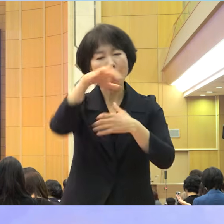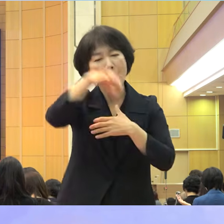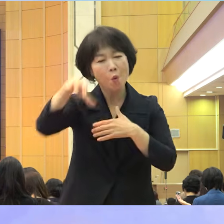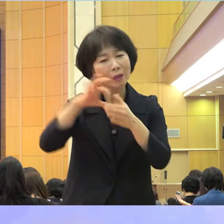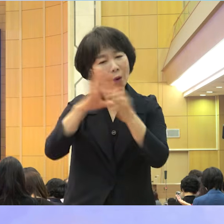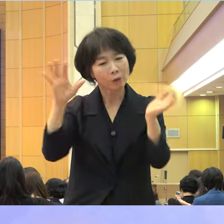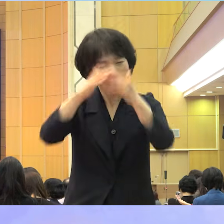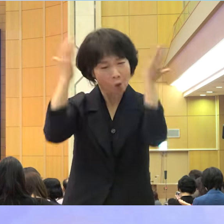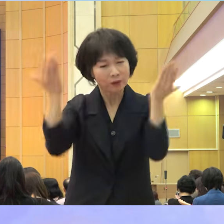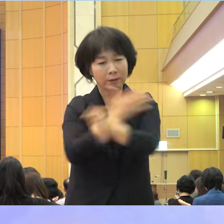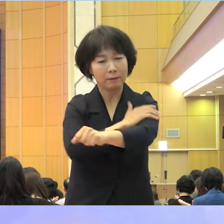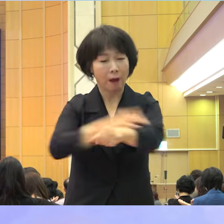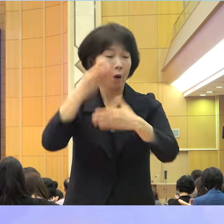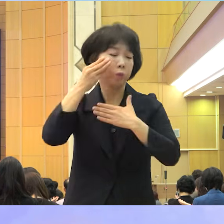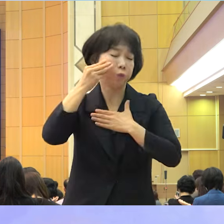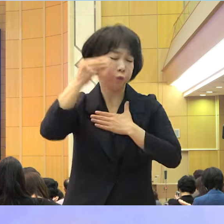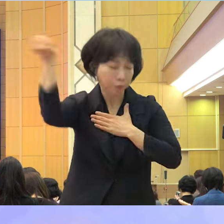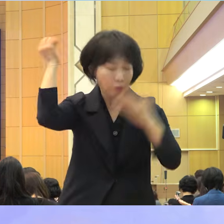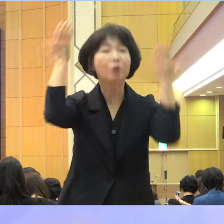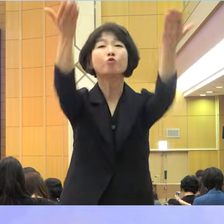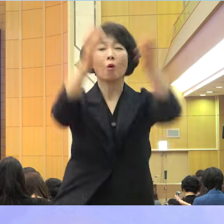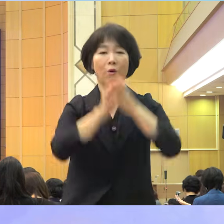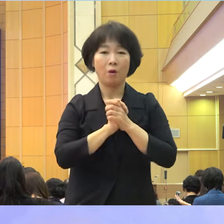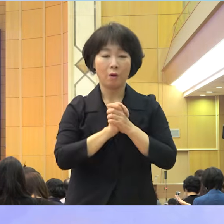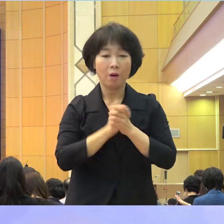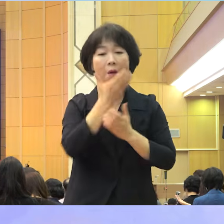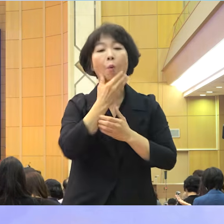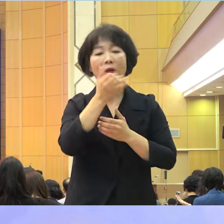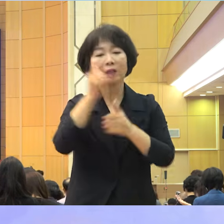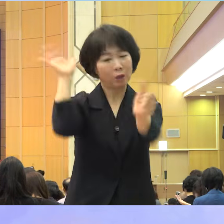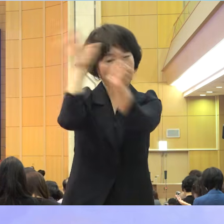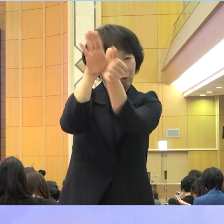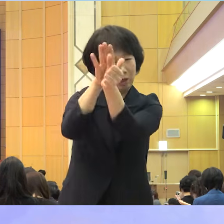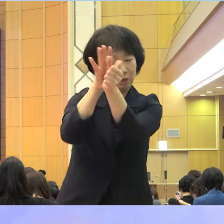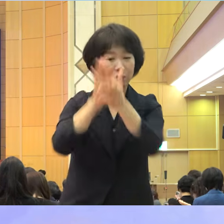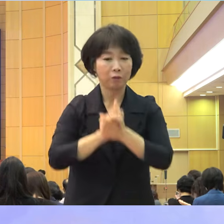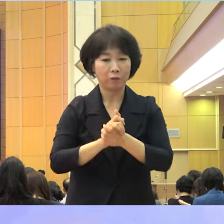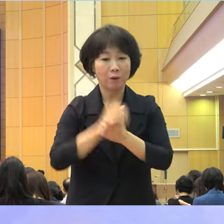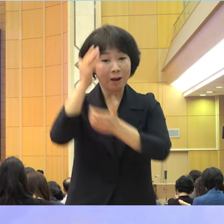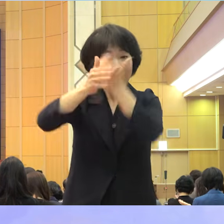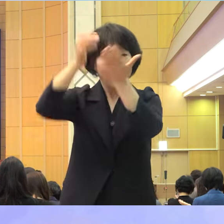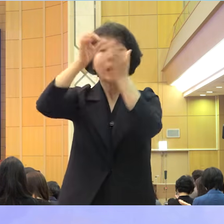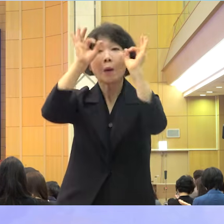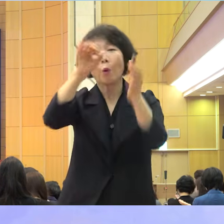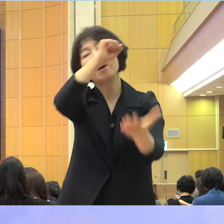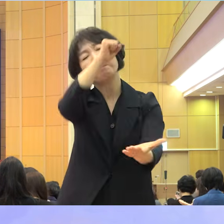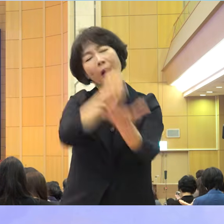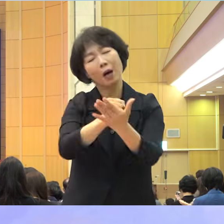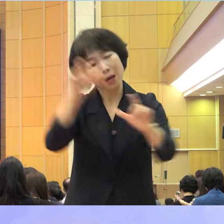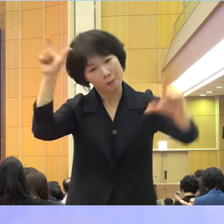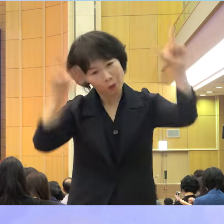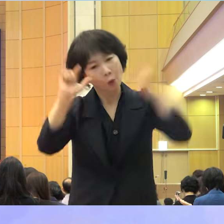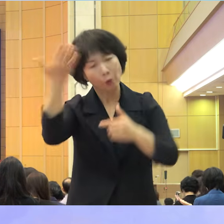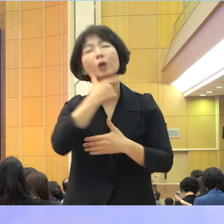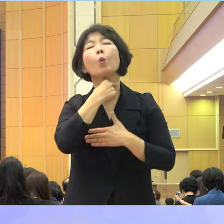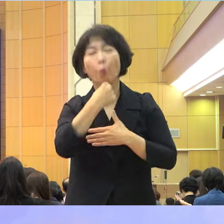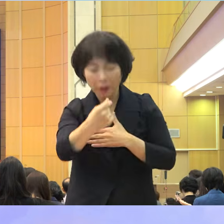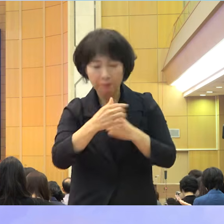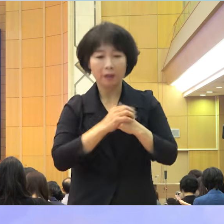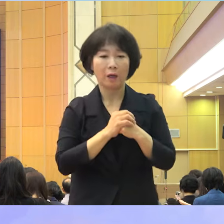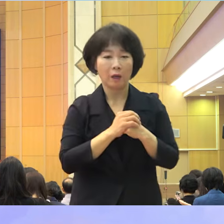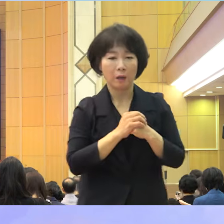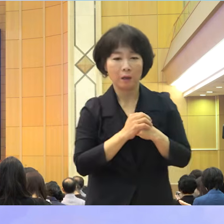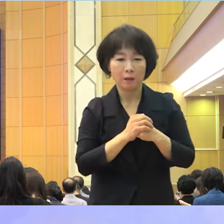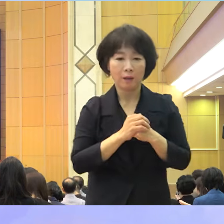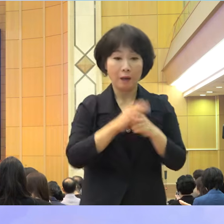곳을 가든지 뭘 하든지 형통케 하시고 복되게 하시고 하나님 보시기에 좋았더라가 되길